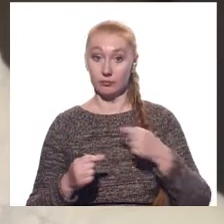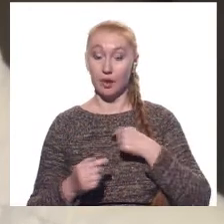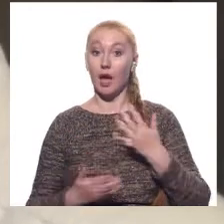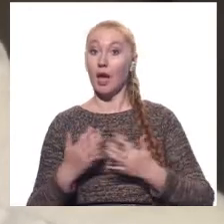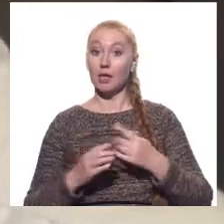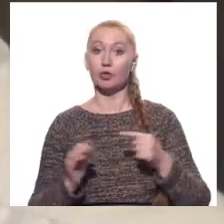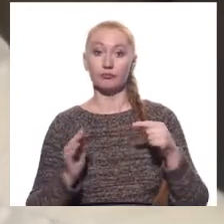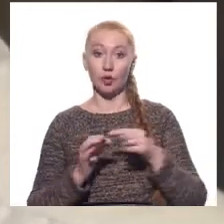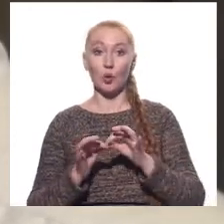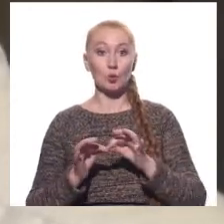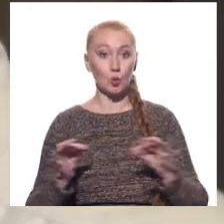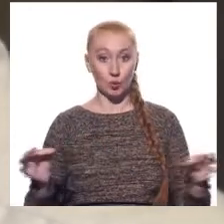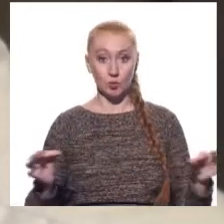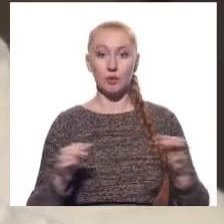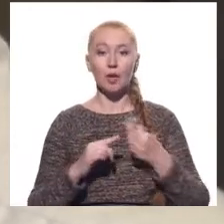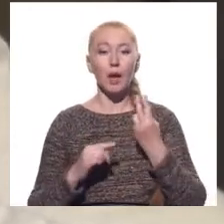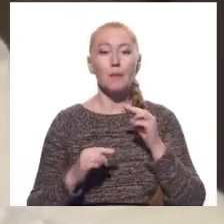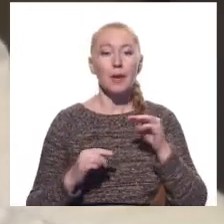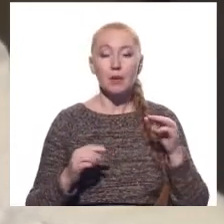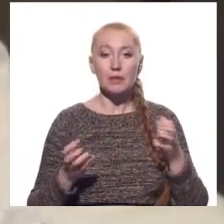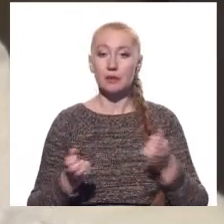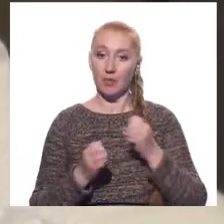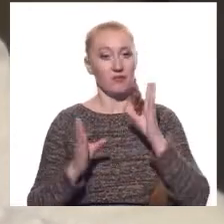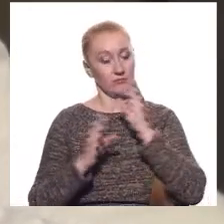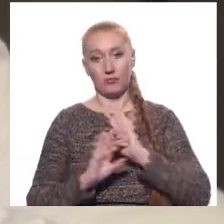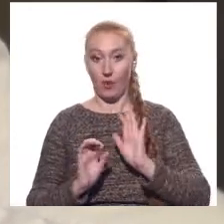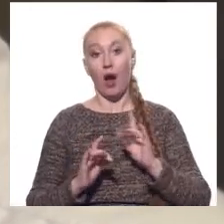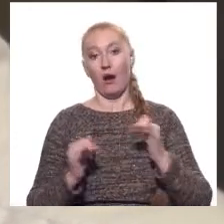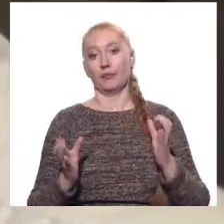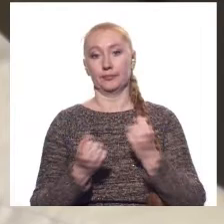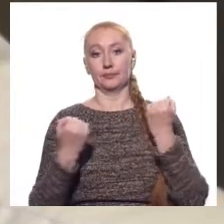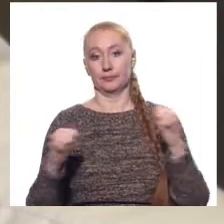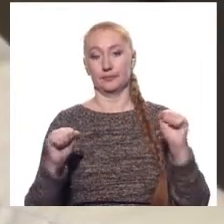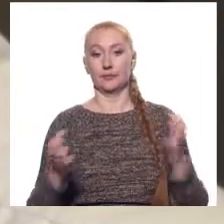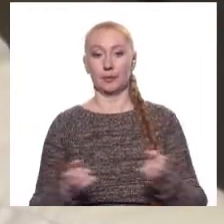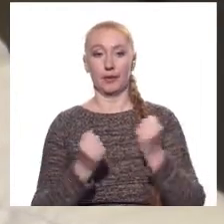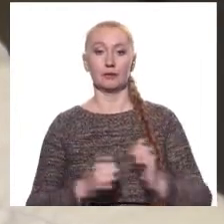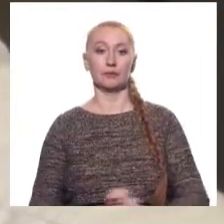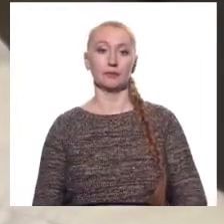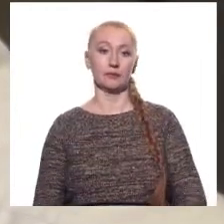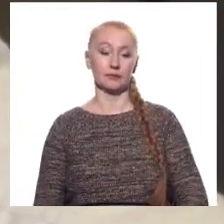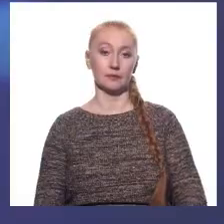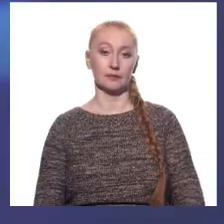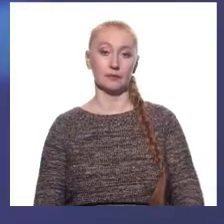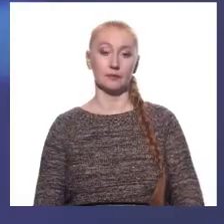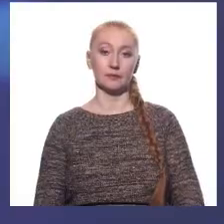він пробив судину, а це міліметри, на спасіння не було б можливостей. Ніяких